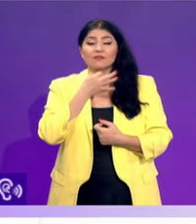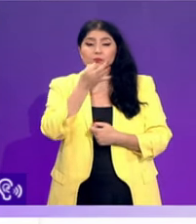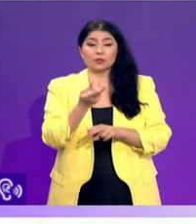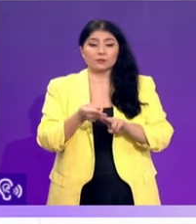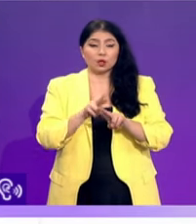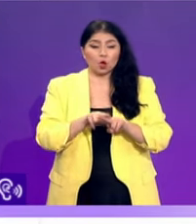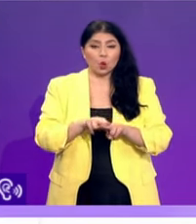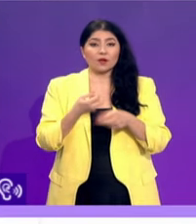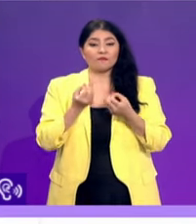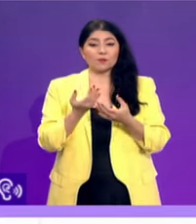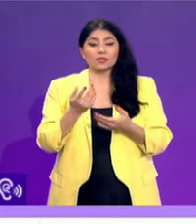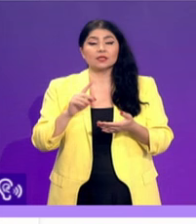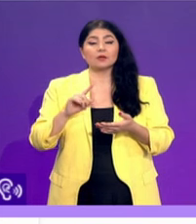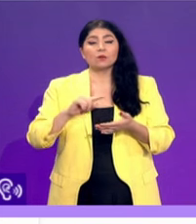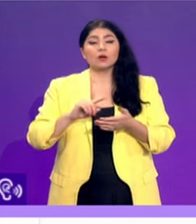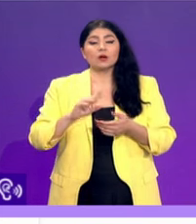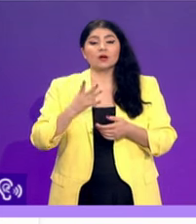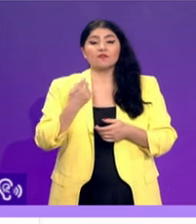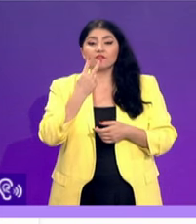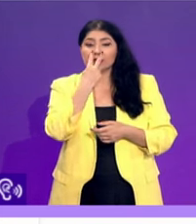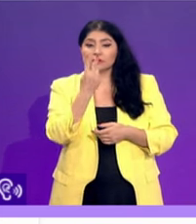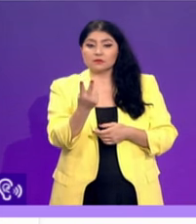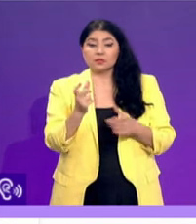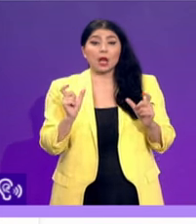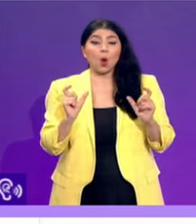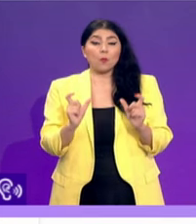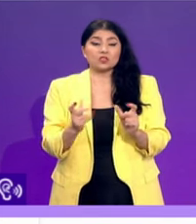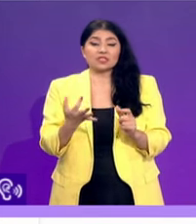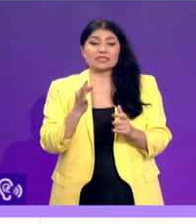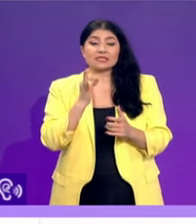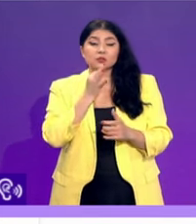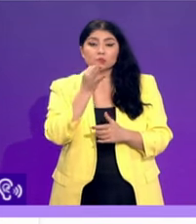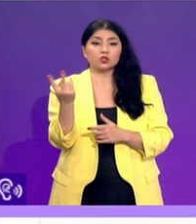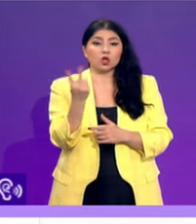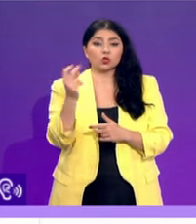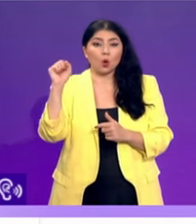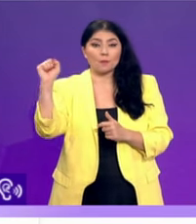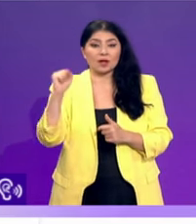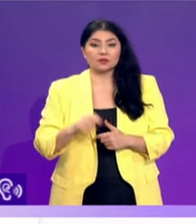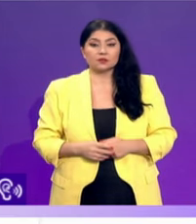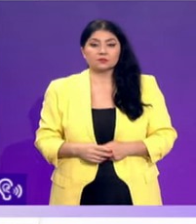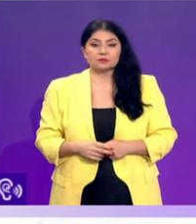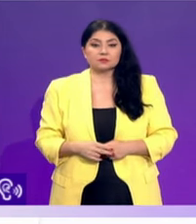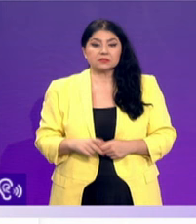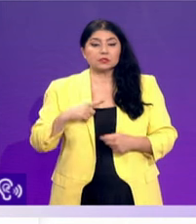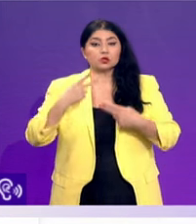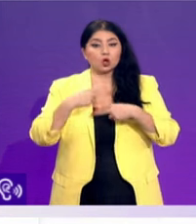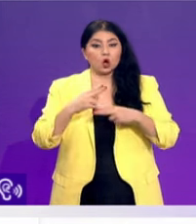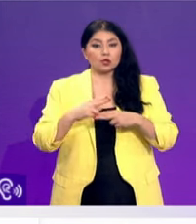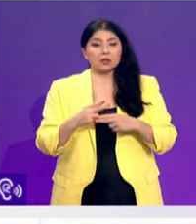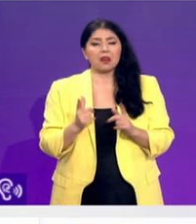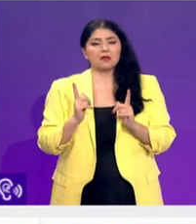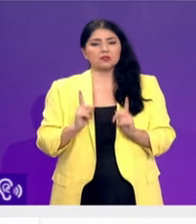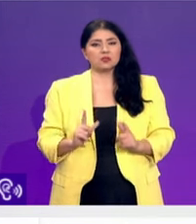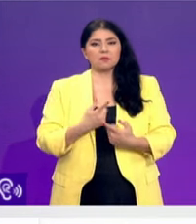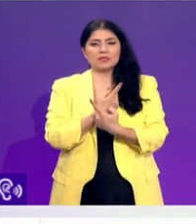cu aceste poziții venite parcă din sfera opoziției, ambele partide stau în continuare confortabil